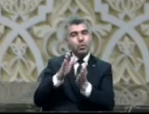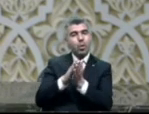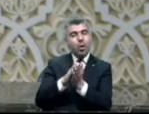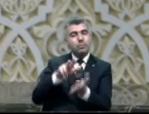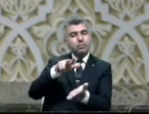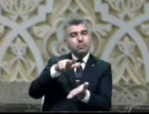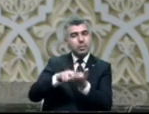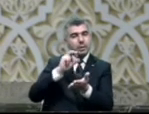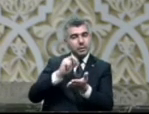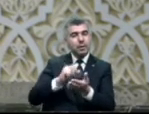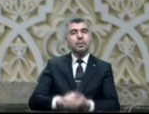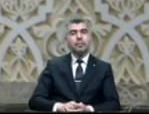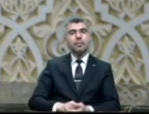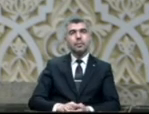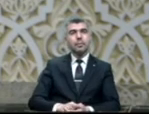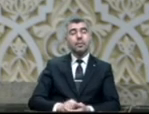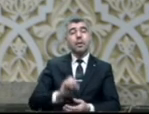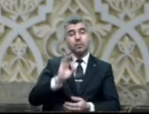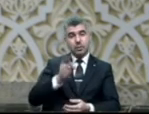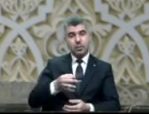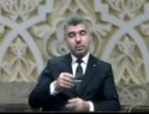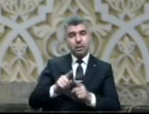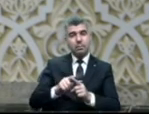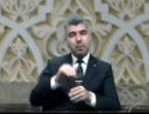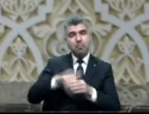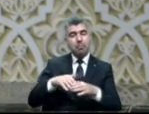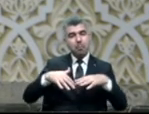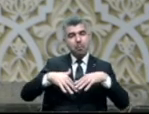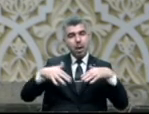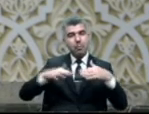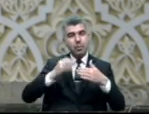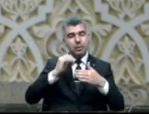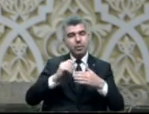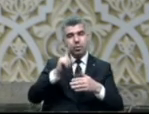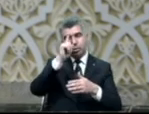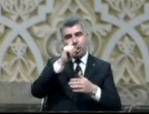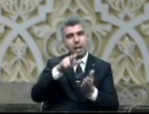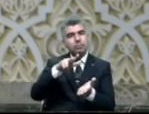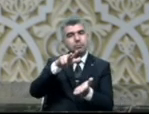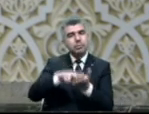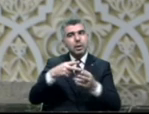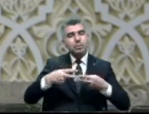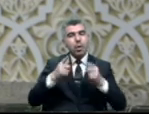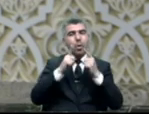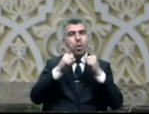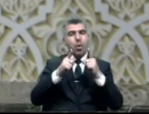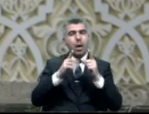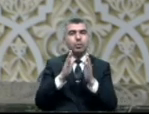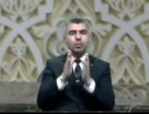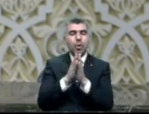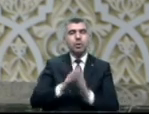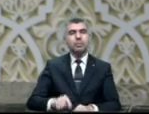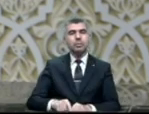الأمازيغية في مادة 9 تعطي الإمكانية لمجلسي البرلمان للأخذ بالأسباب لترسيم وتنزيل اللغة الأمازيغية